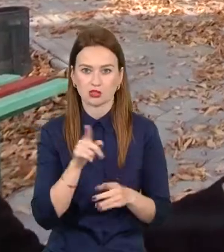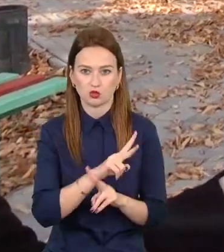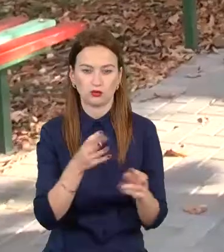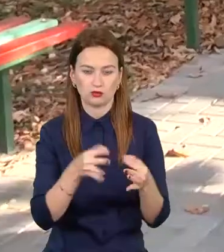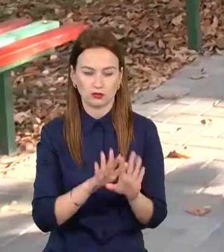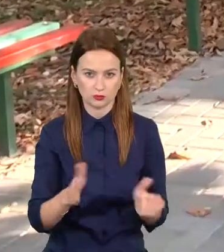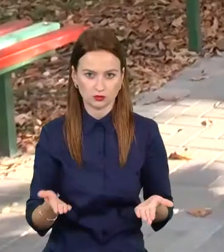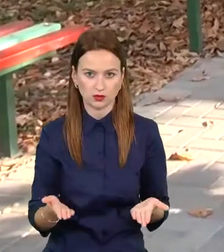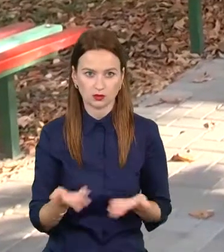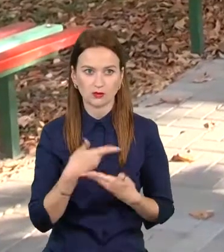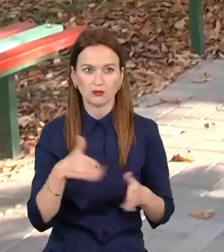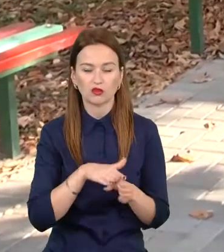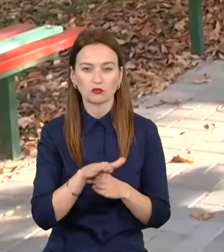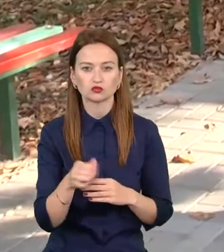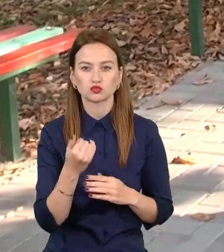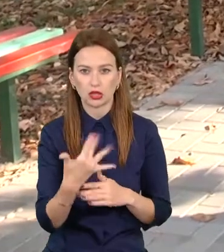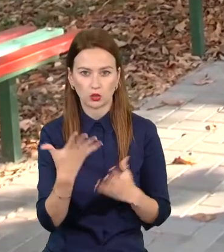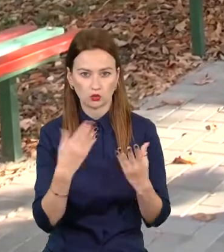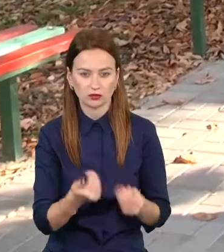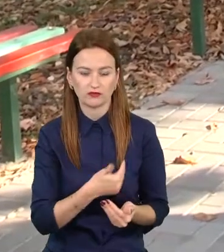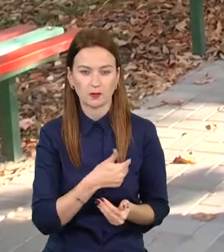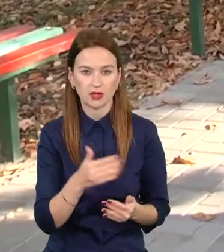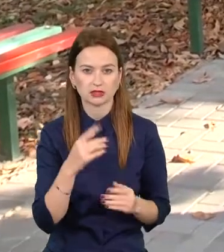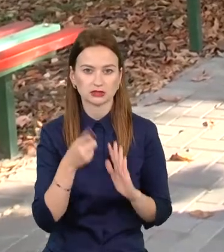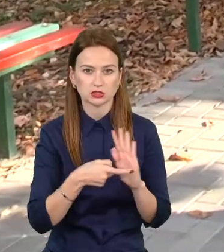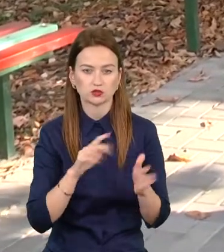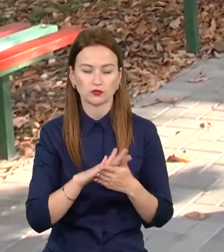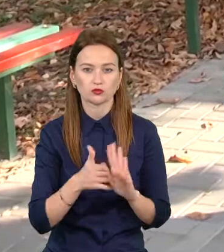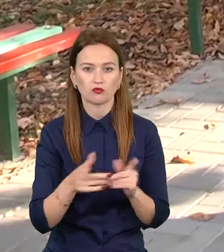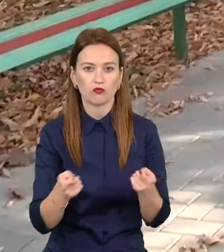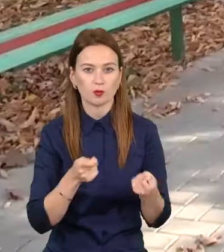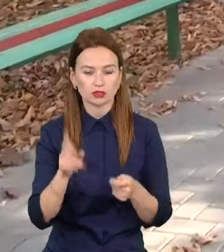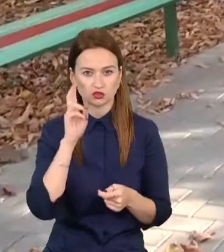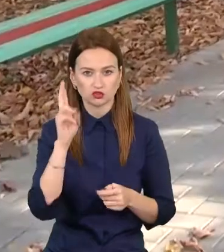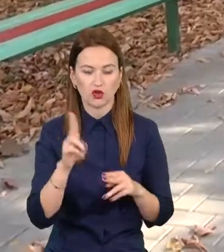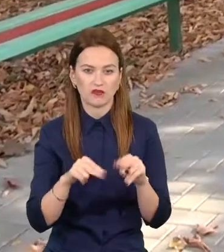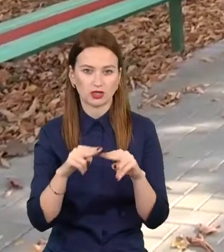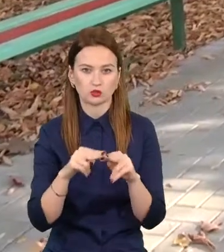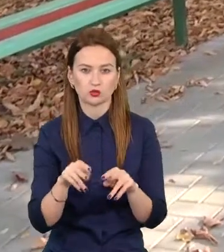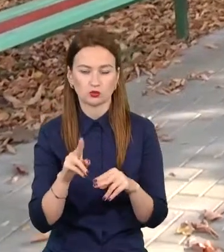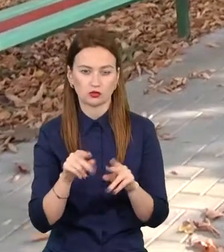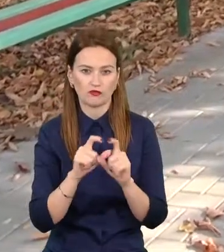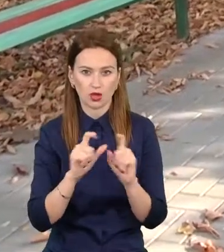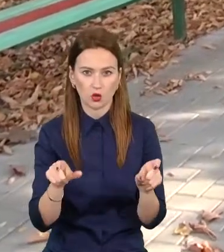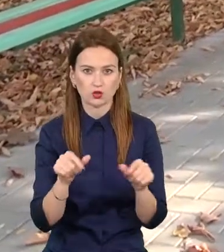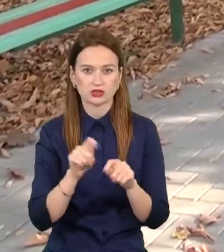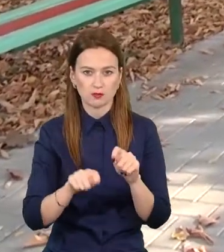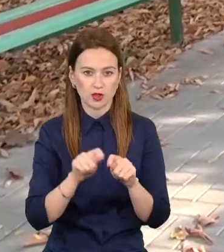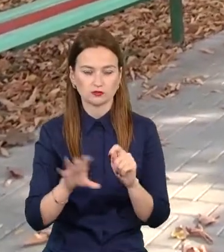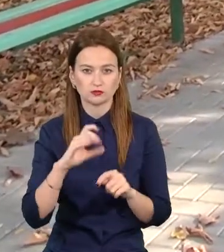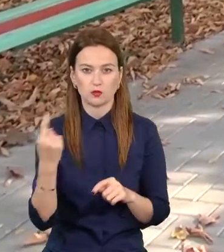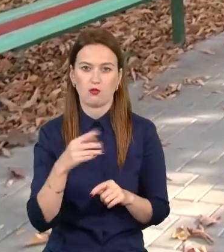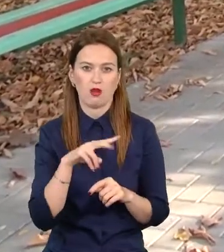запускал сюда? Ми впродовж кількох днів намагалися з'ясувати ситуацію в управлінні Державної архітектурно-будівельної інспекції в Сумській області.